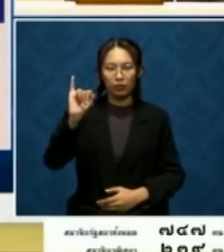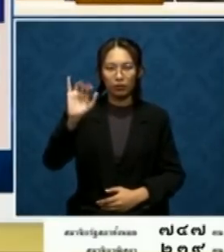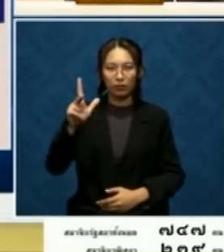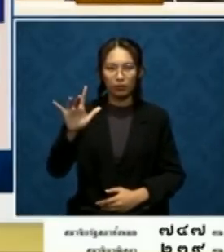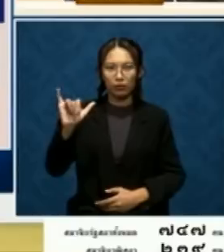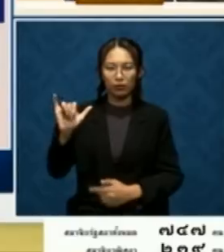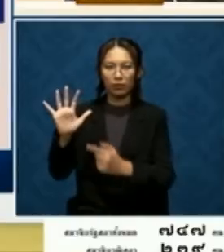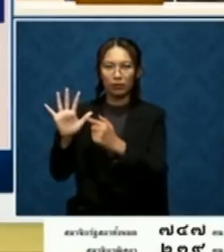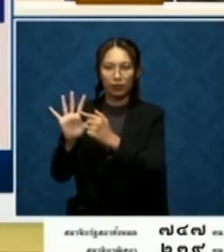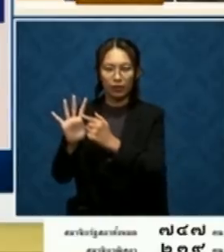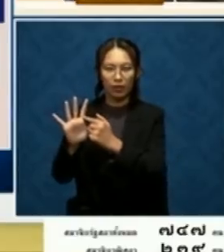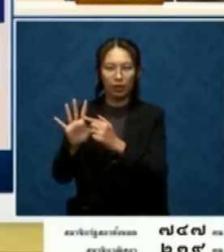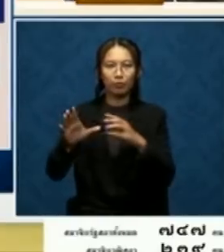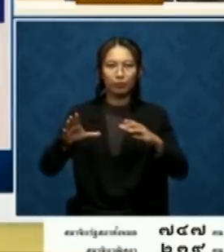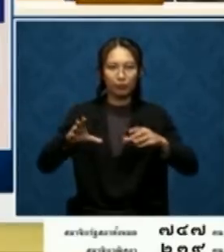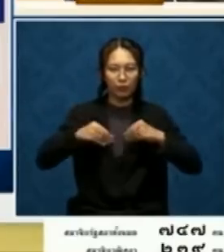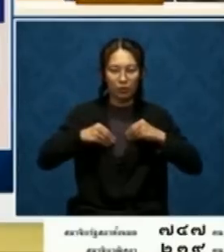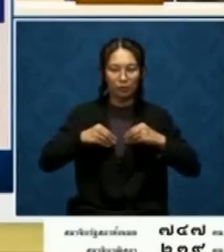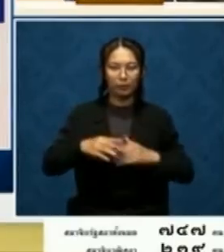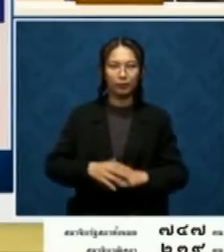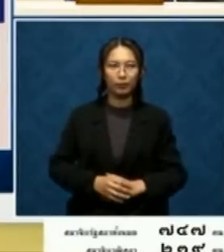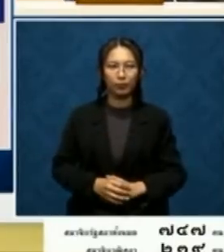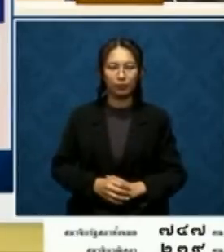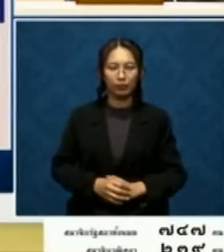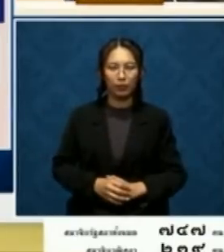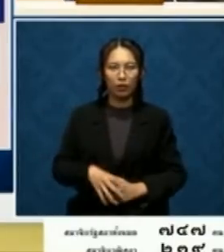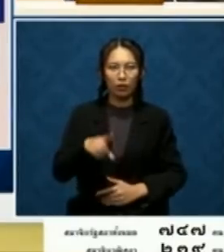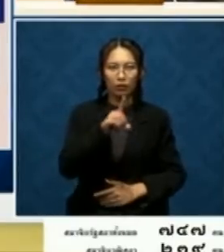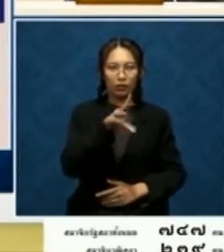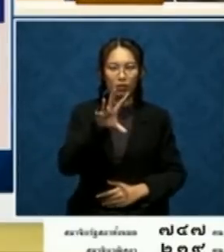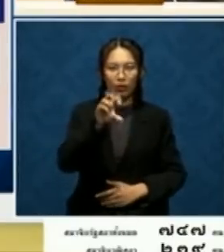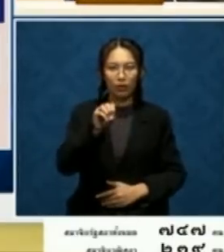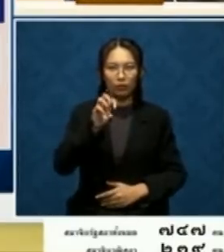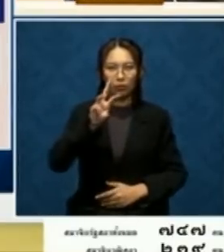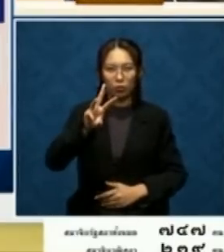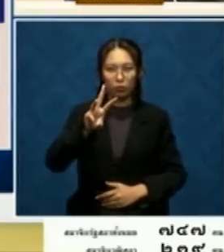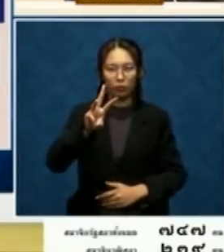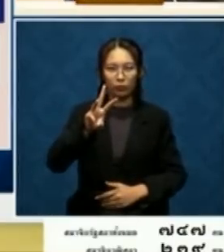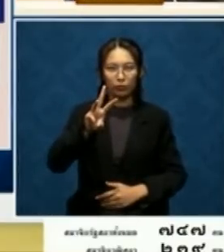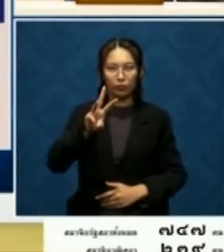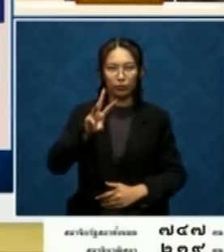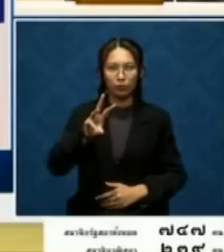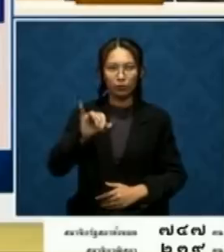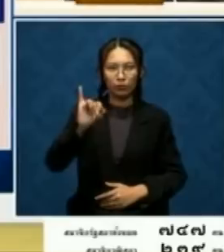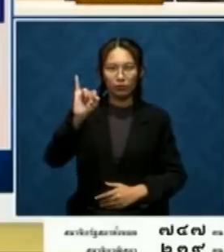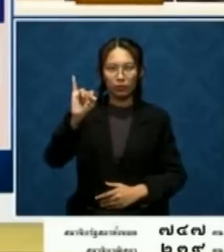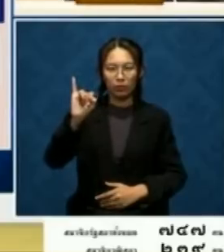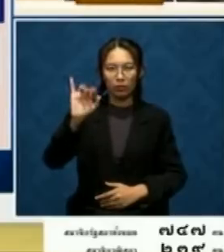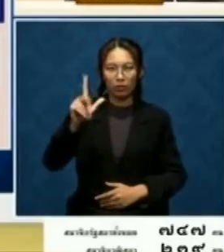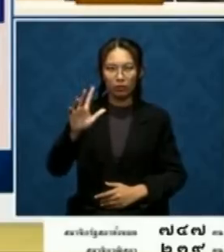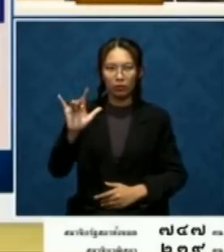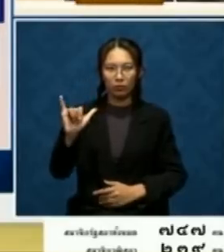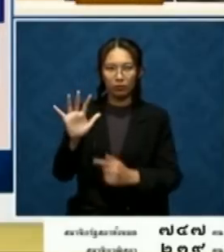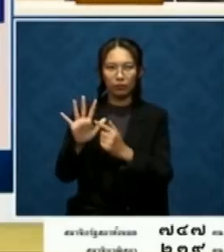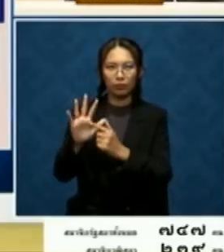ปรายกันให้เห็นในหลายๆแง่มุมกันในสภา ผมดูชื่อมาเนี่ยสวสายความมั่นคงเนี่ยโหวตเห็นชอบหมด